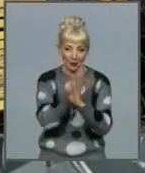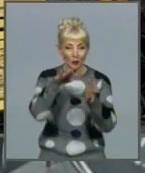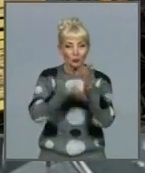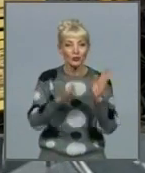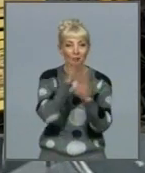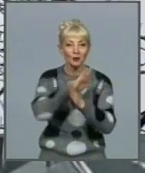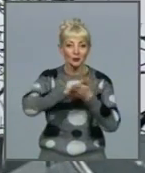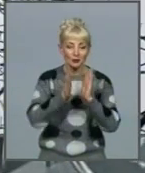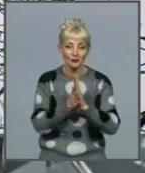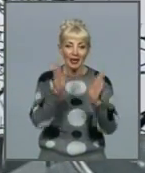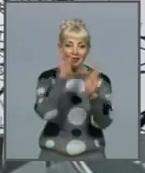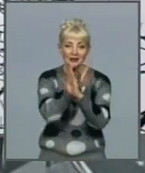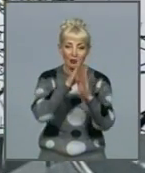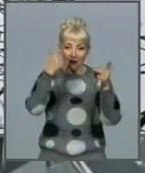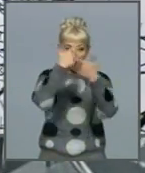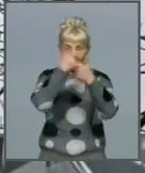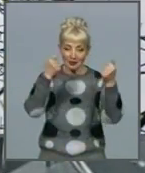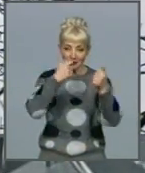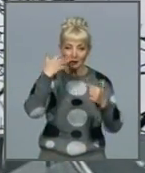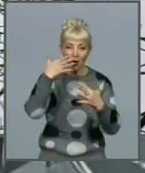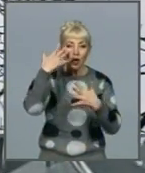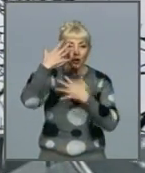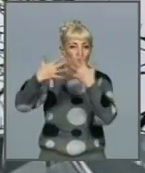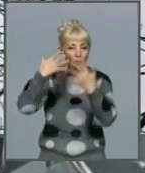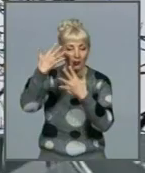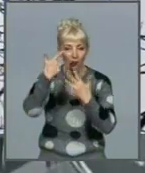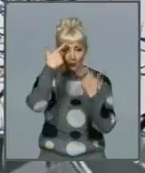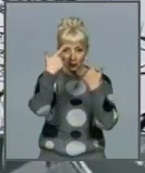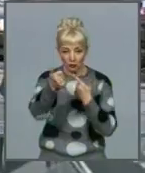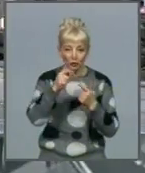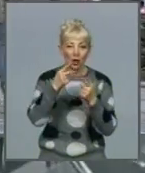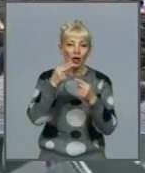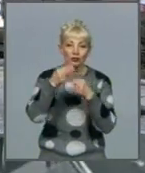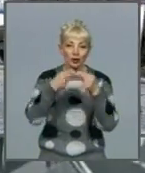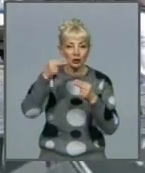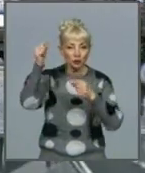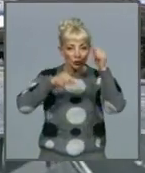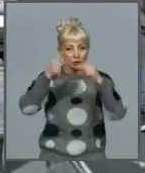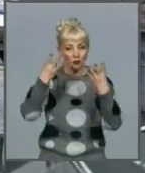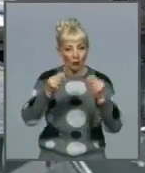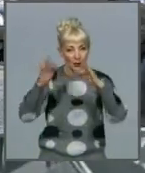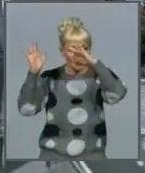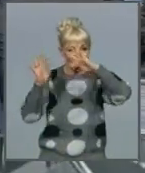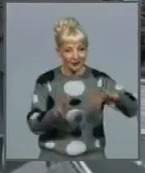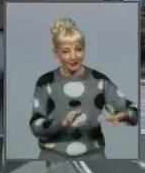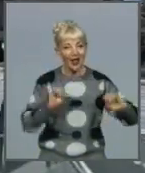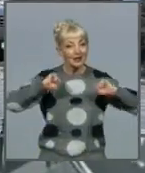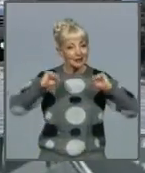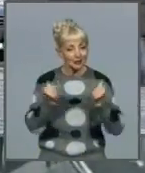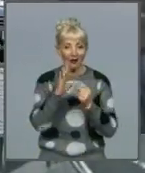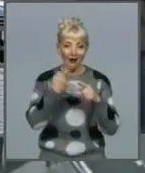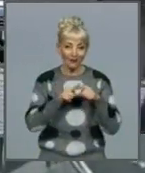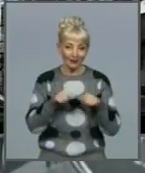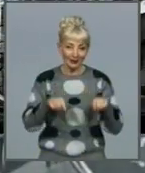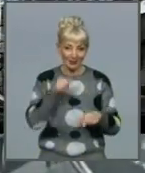навіть оголосили штормове попередження через дощі, мокрий сніг та вітер. Хоча в цілому зима цього сезону залишиться в історії